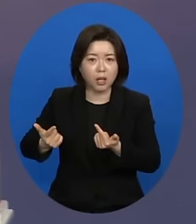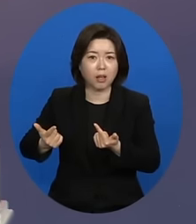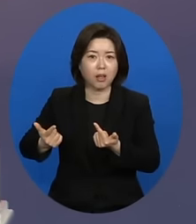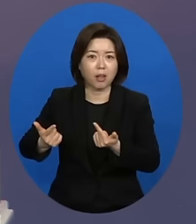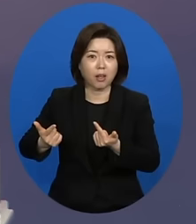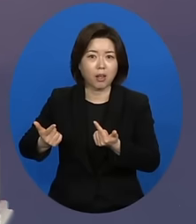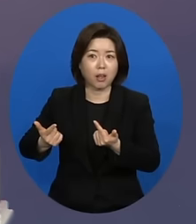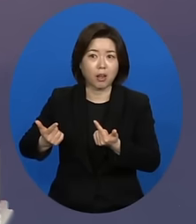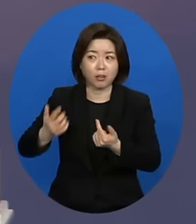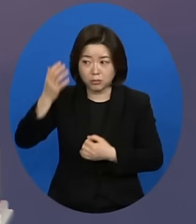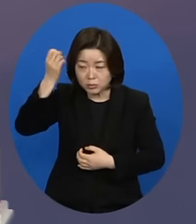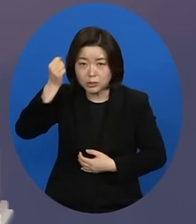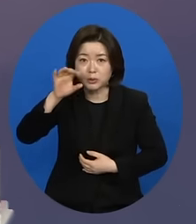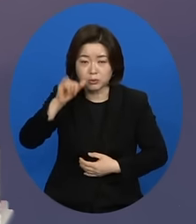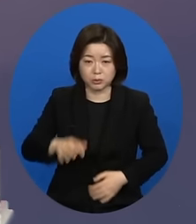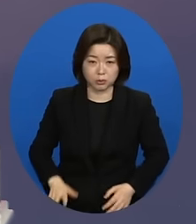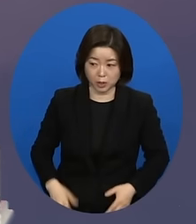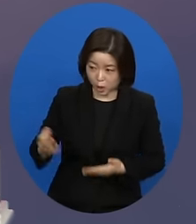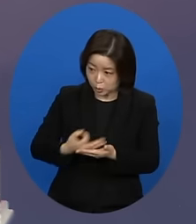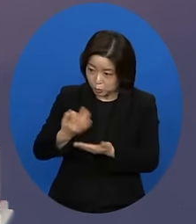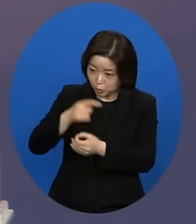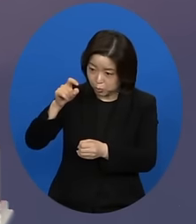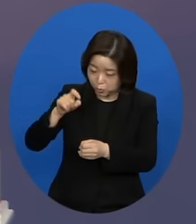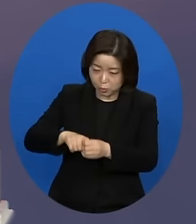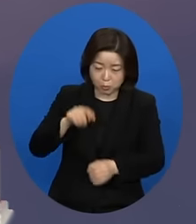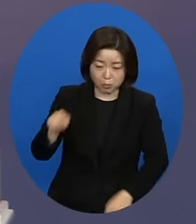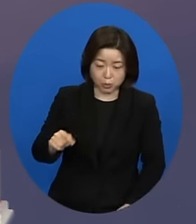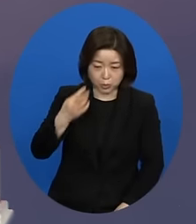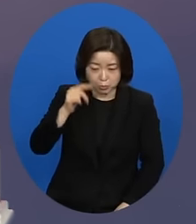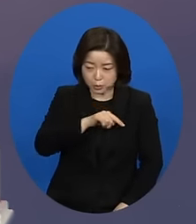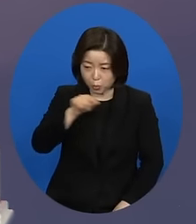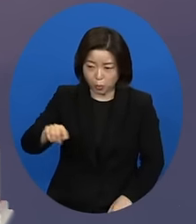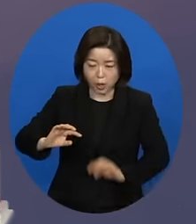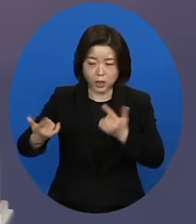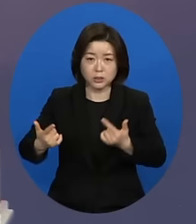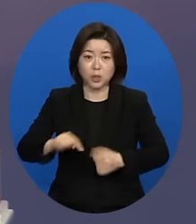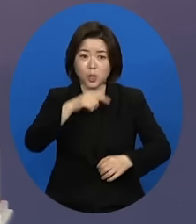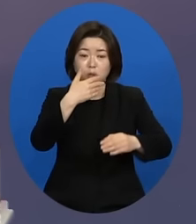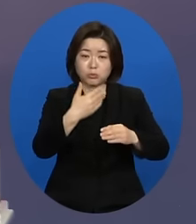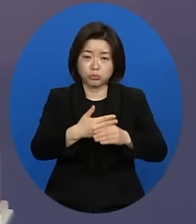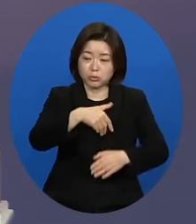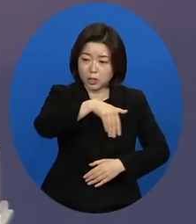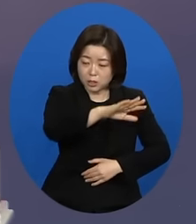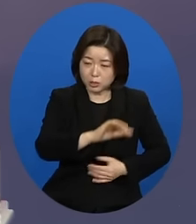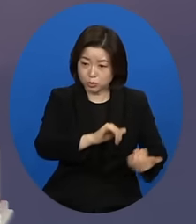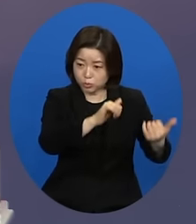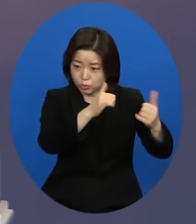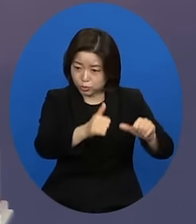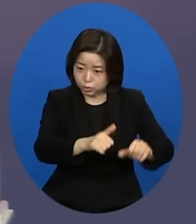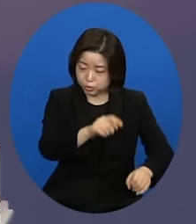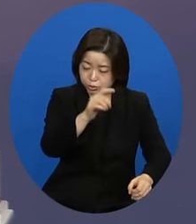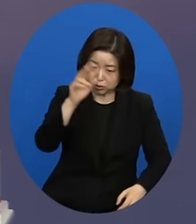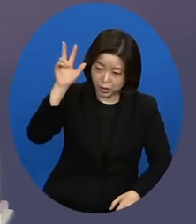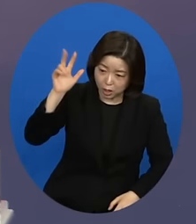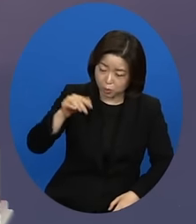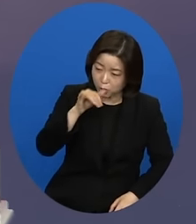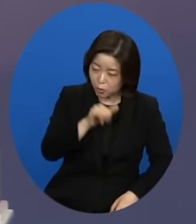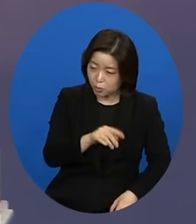그거 하러 미국 간 거 아니잖아요. 북한 가서 죽기 위해서 지금 왔잖아요. 근데 아닌